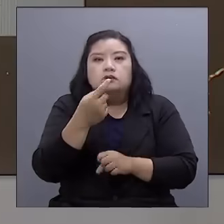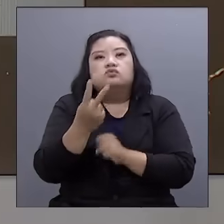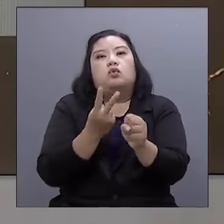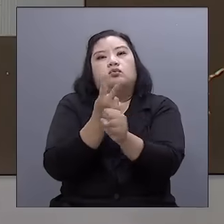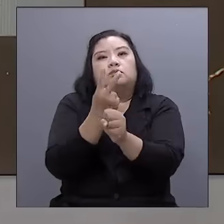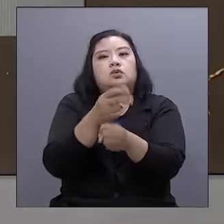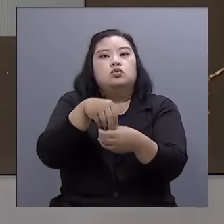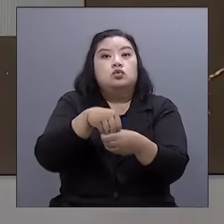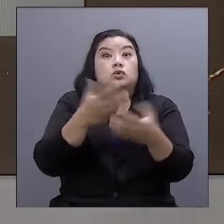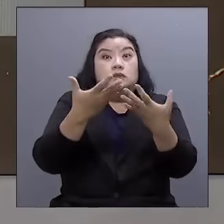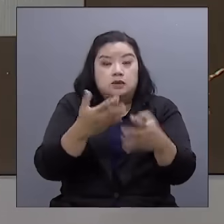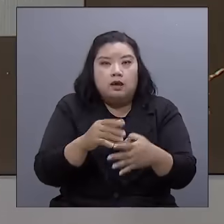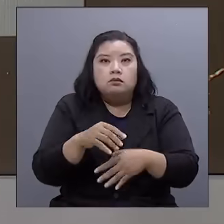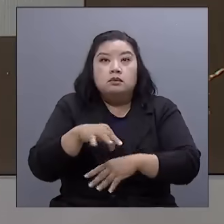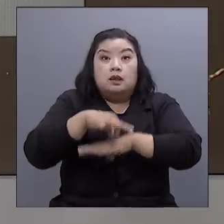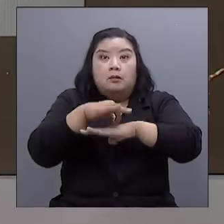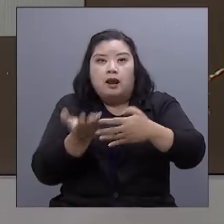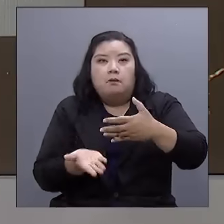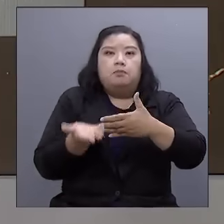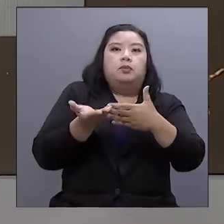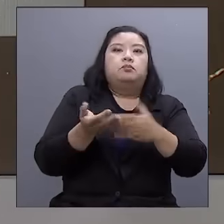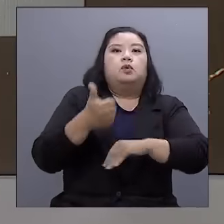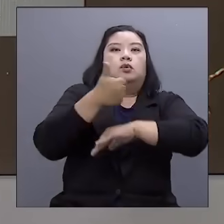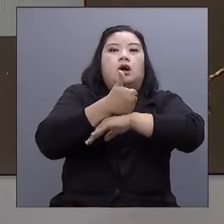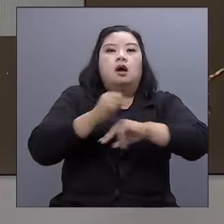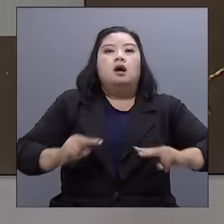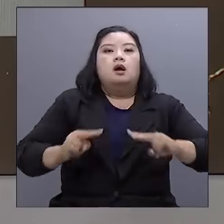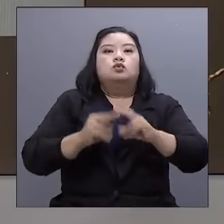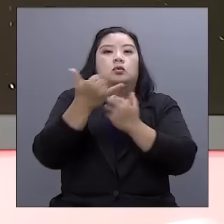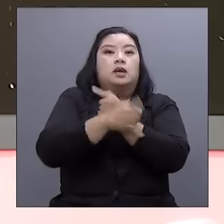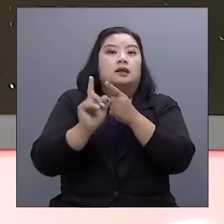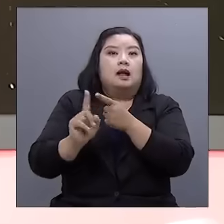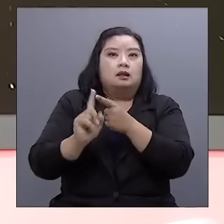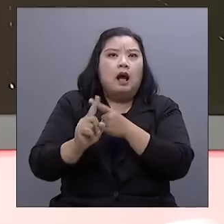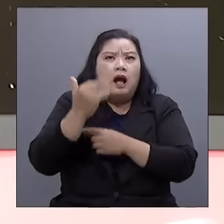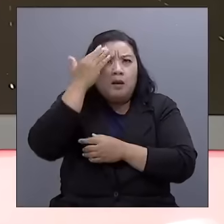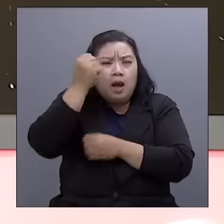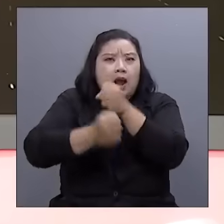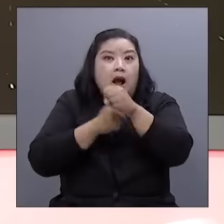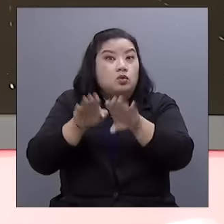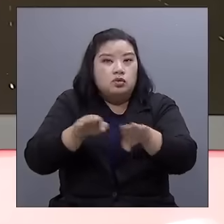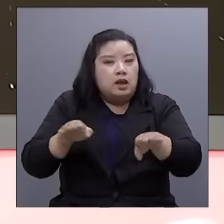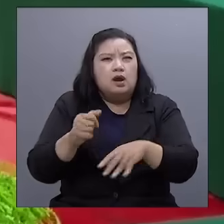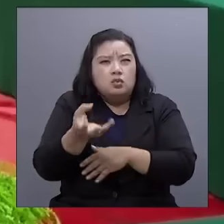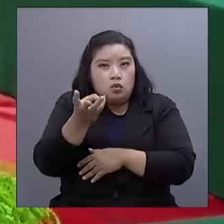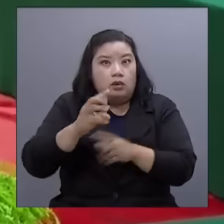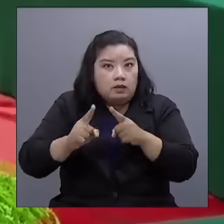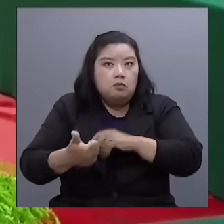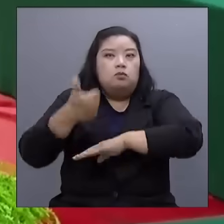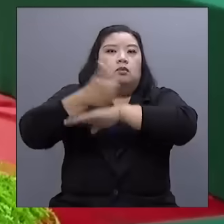กระโดดขึ้นมาคุมบางเหียงกระทรวงการต่างประเทศแล้วค่ะในฐานะรัฐมนตรีที่อายุน้อยที่สุดคนนึงค่ะ